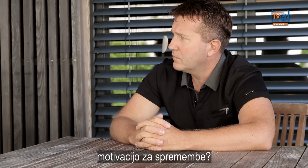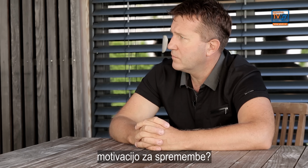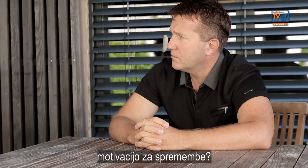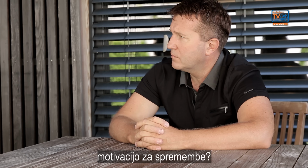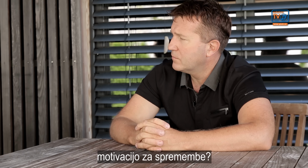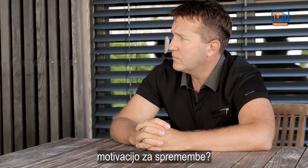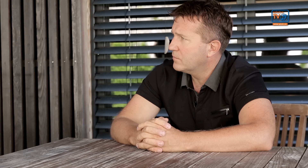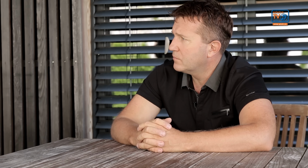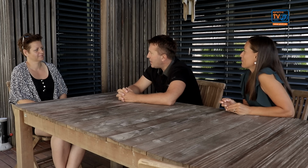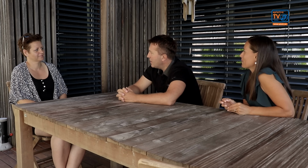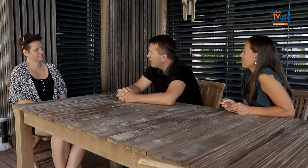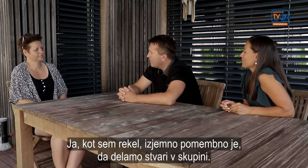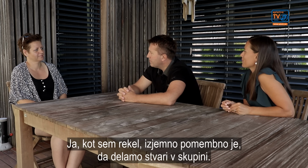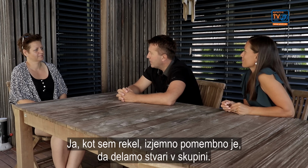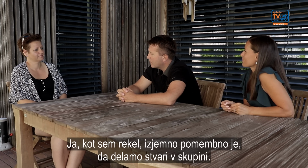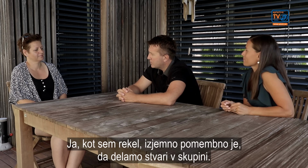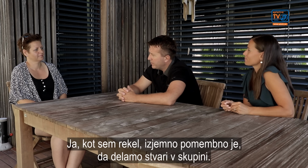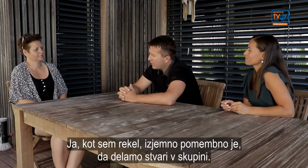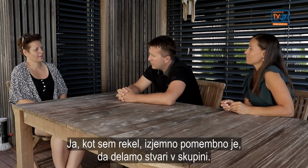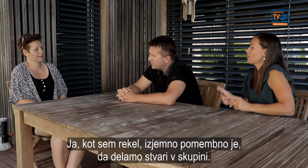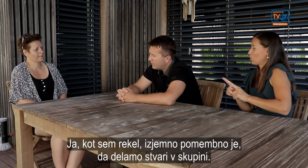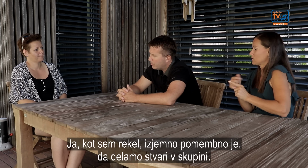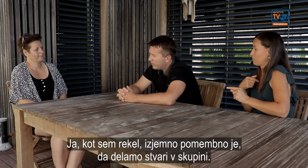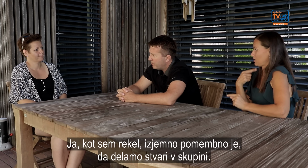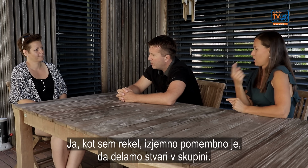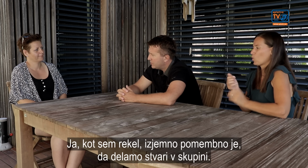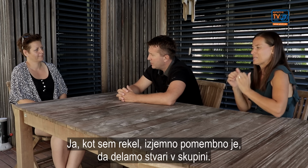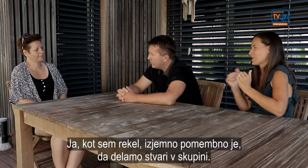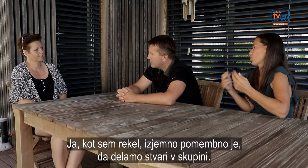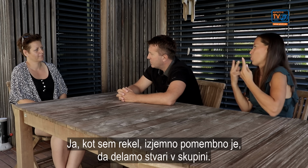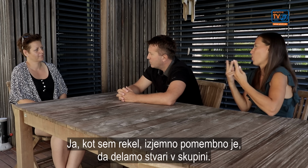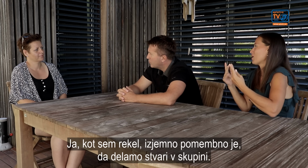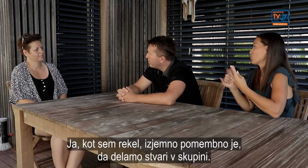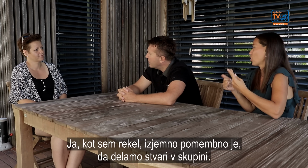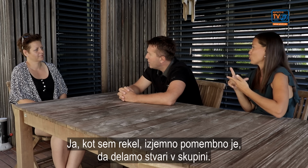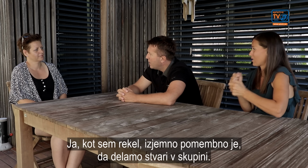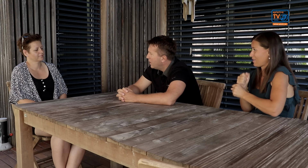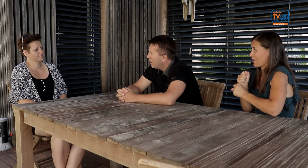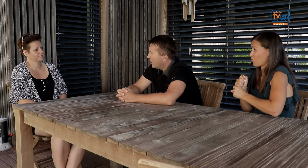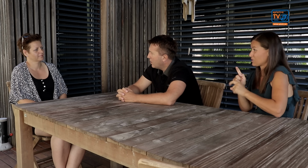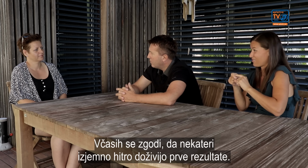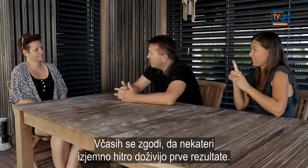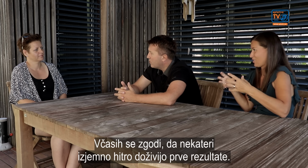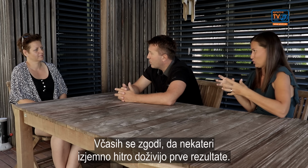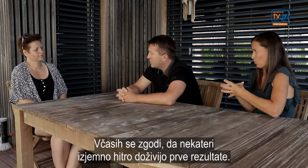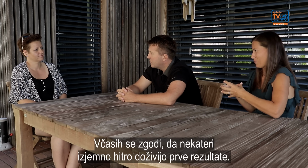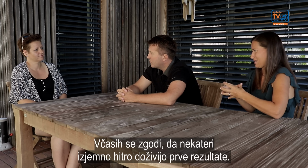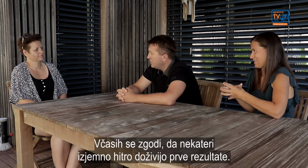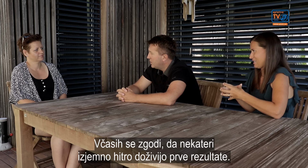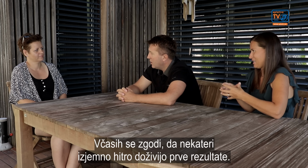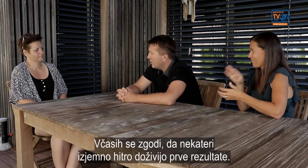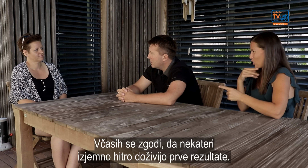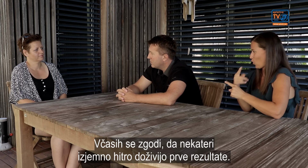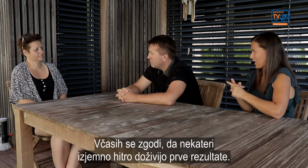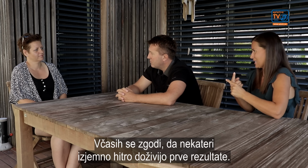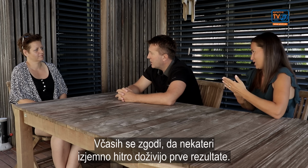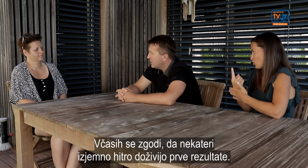spremembo življenjskega stila? Ja, kot sem rekel, izjemno pomembno je, če delamo stvari v skupini. Veliko krat se zgodi,